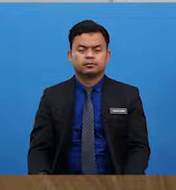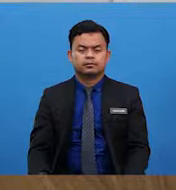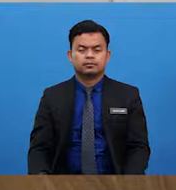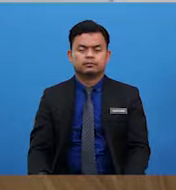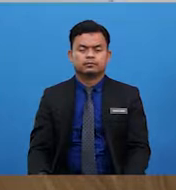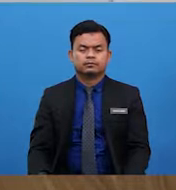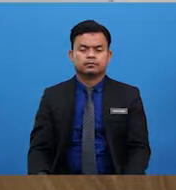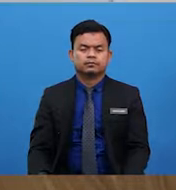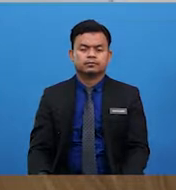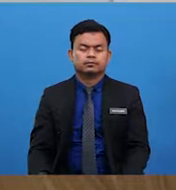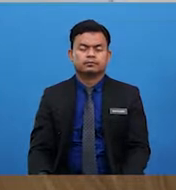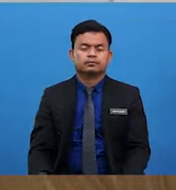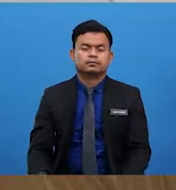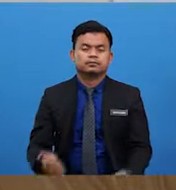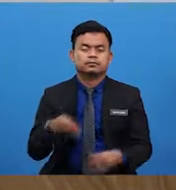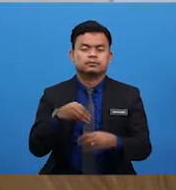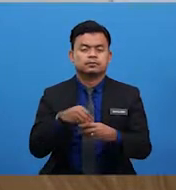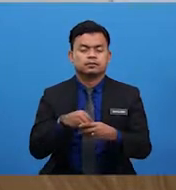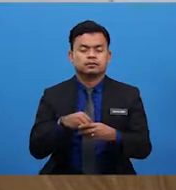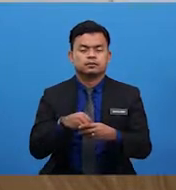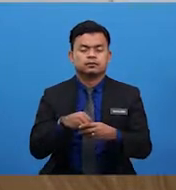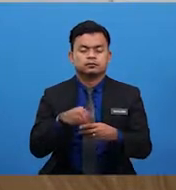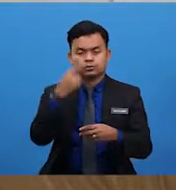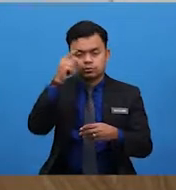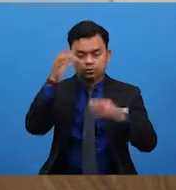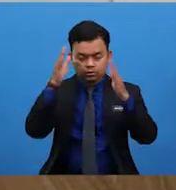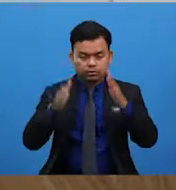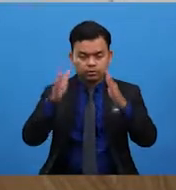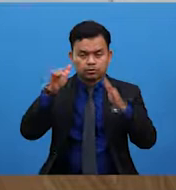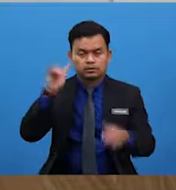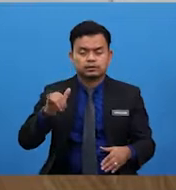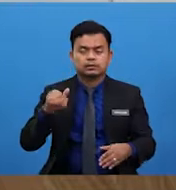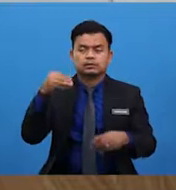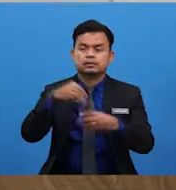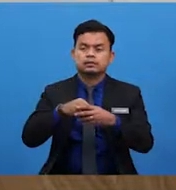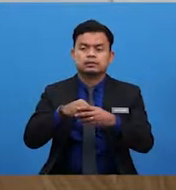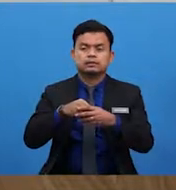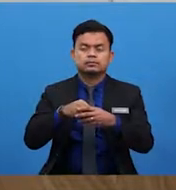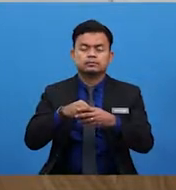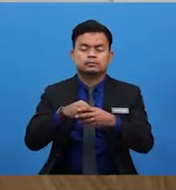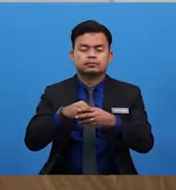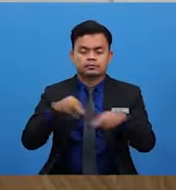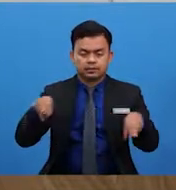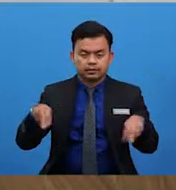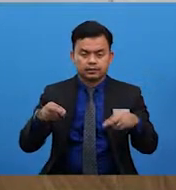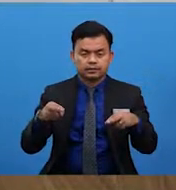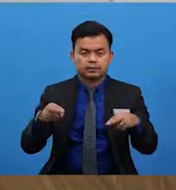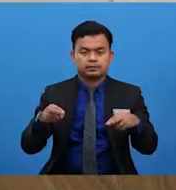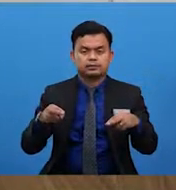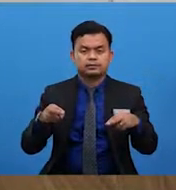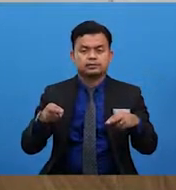minimaze Oke kalau dalam air t-design tentunya kita sebut sebagai minimalis contoh lain dalam bidang komunikasi